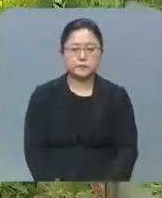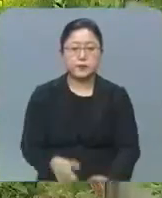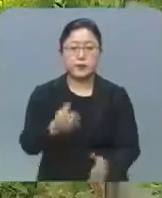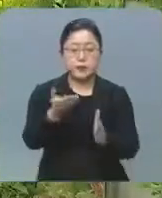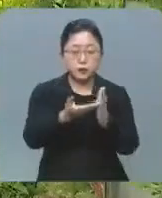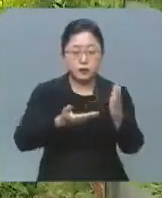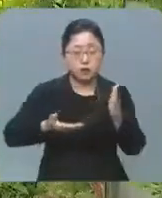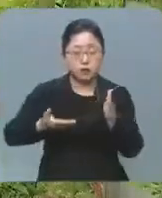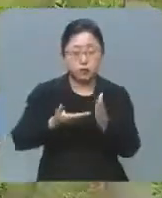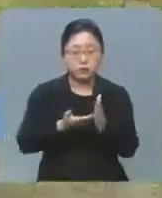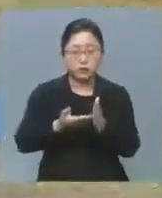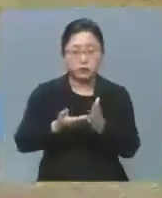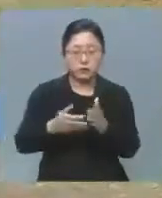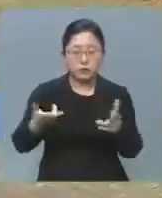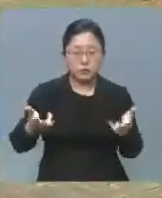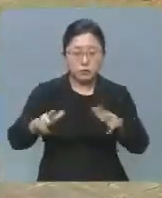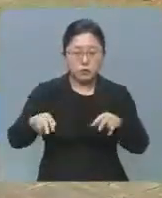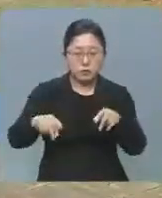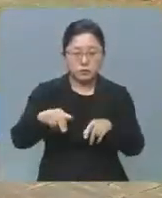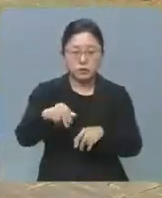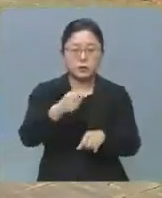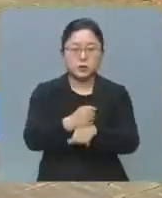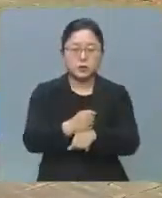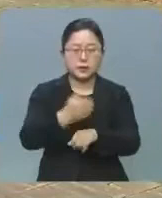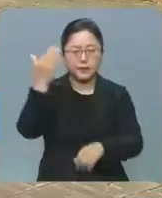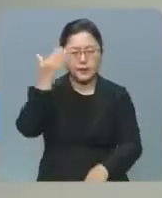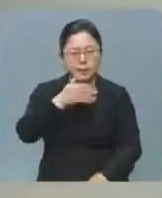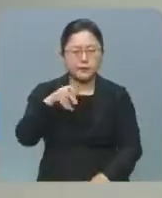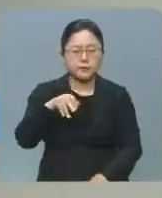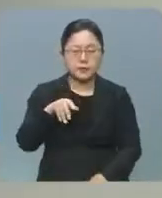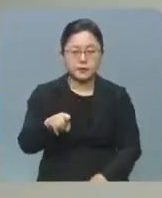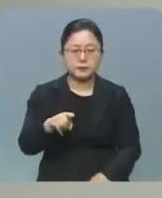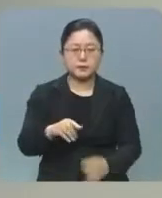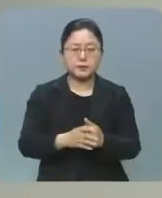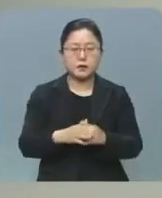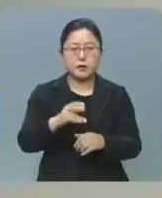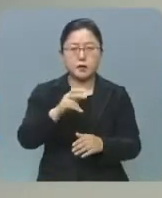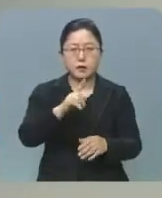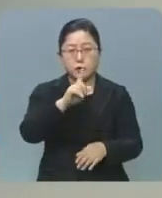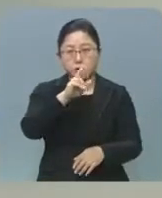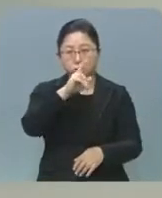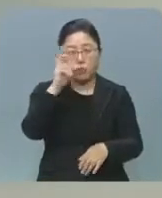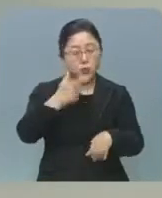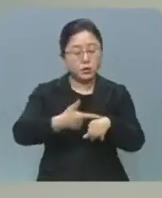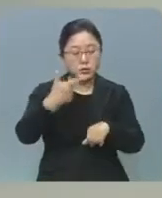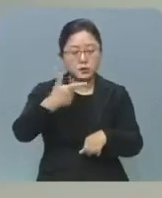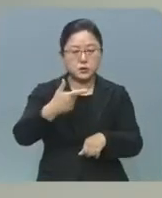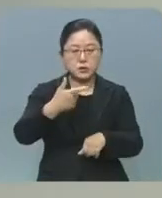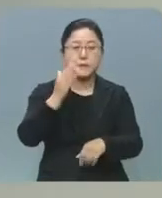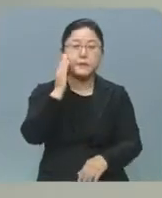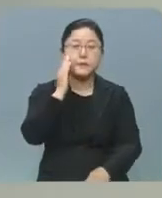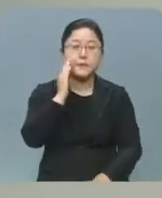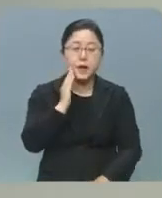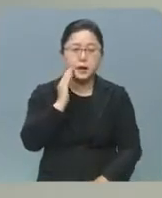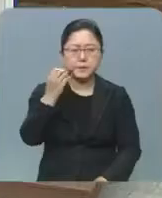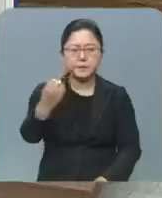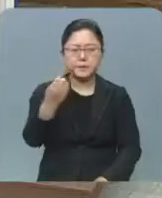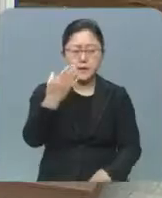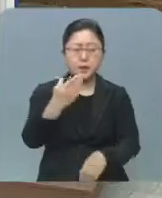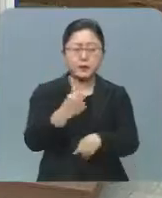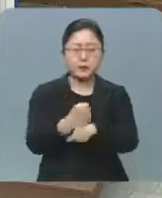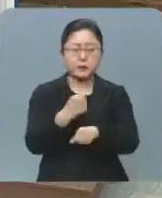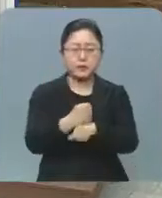저수지를 둘러싼 공원 산책로 한켠에 깔끔하게 단장한 컨테이너. 오후 6시가 되자 파란 간판에 자동으로 불이